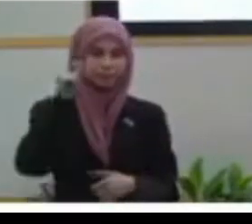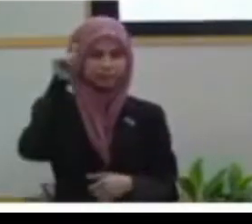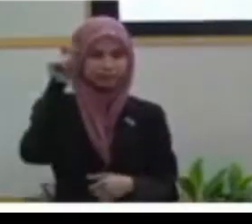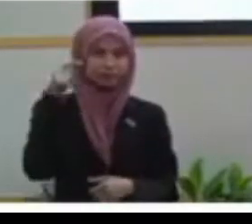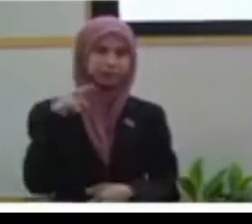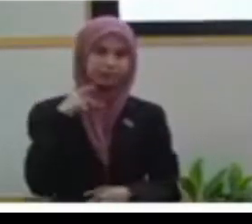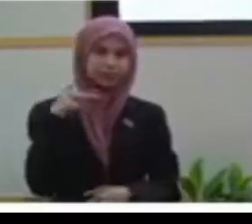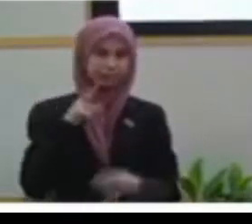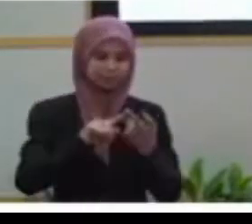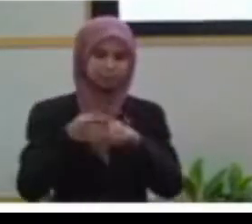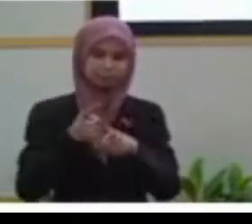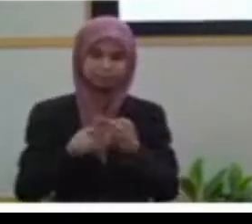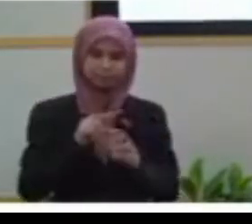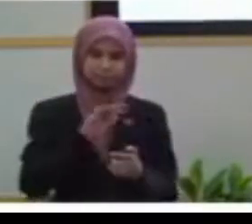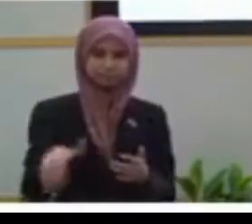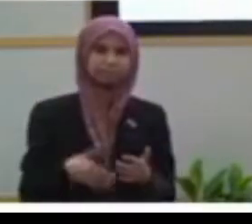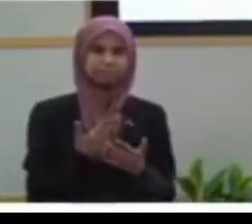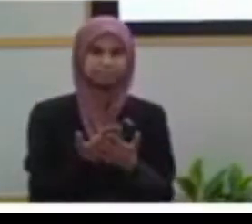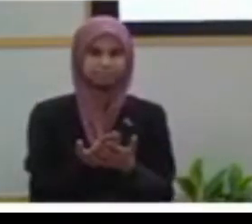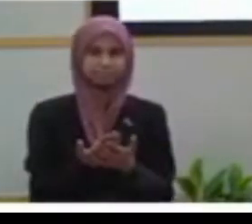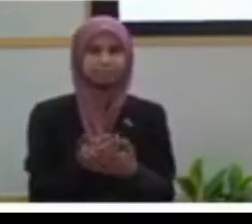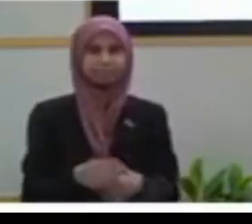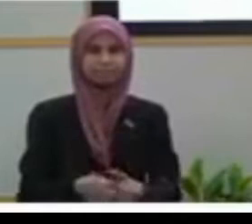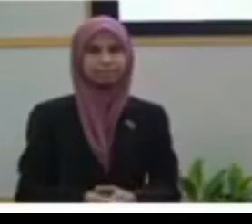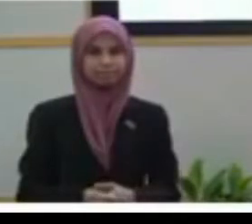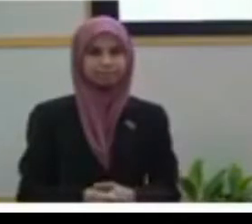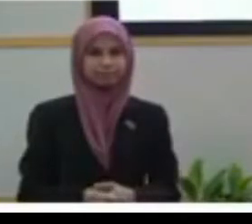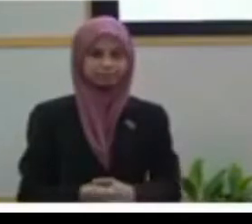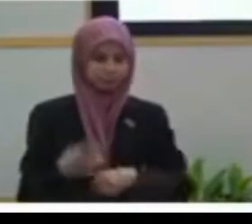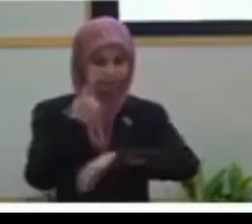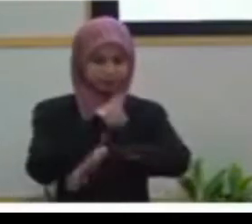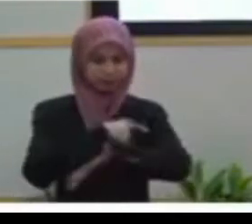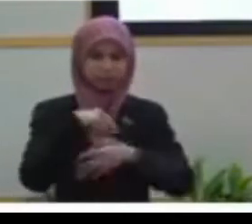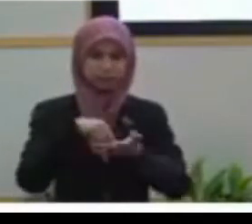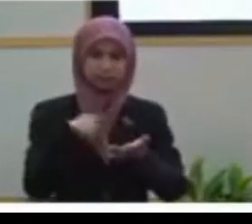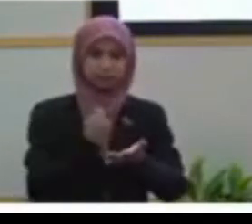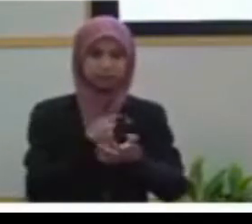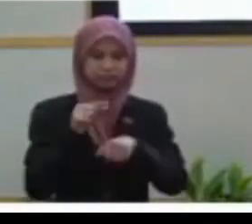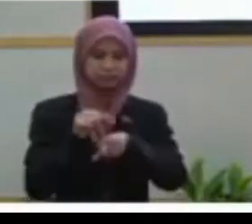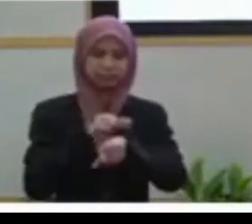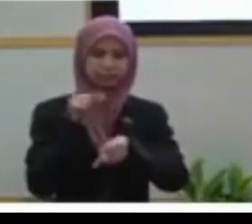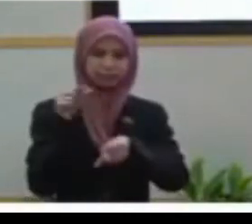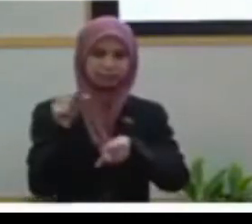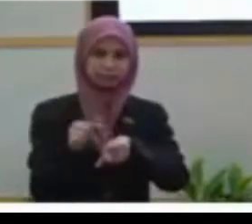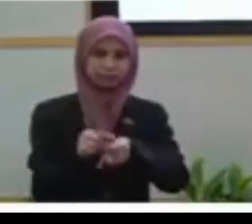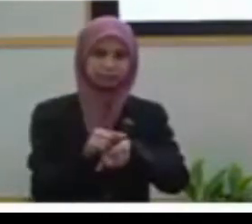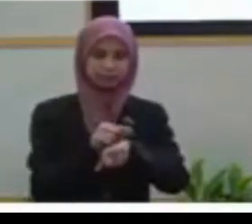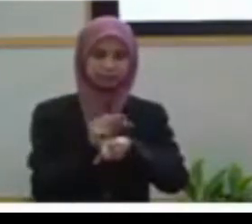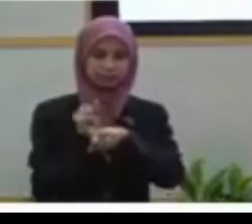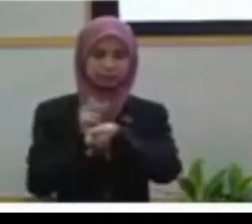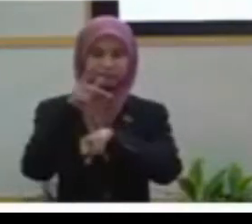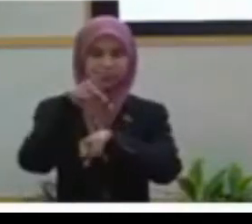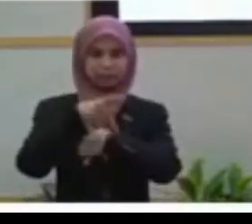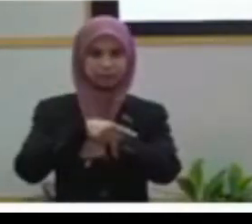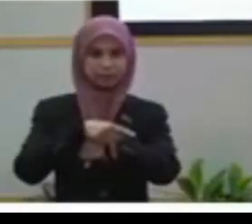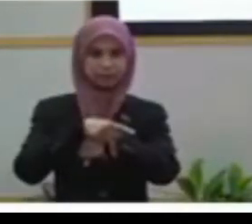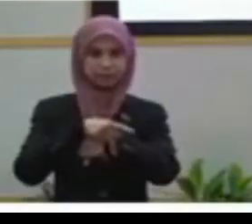puan-puan, rakan-rakan media yang saya kasihi, hari ini kita menggunakan seberang perai City